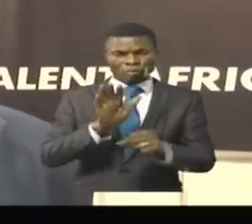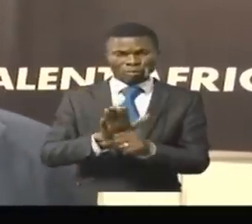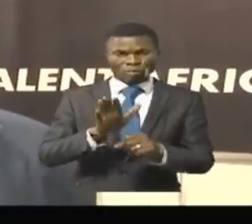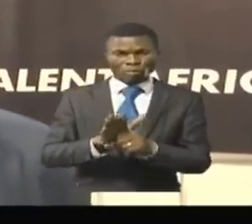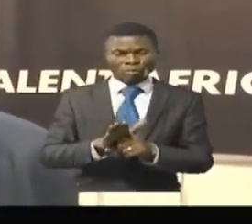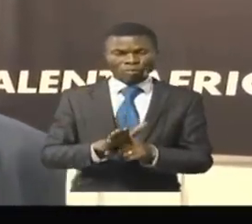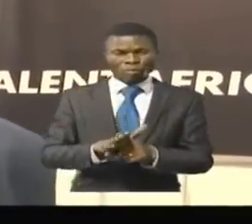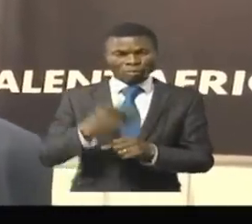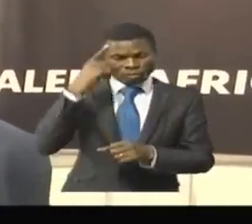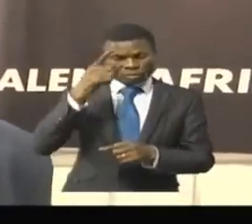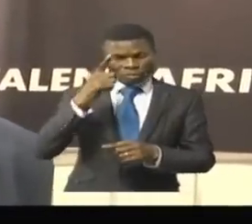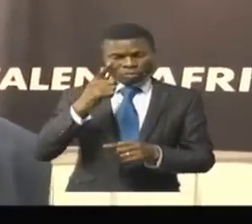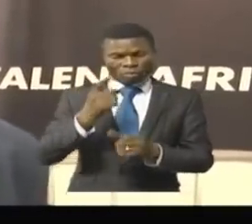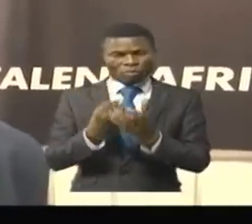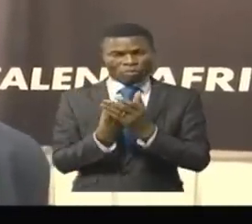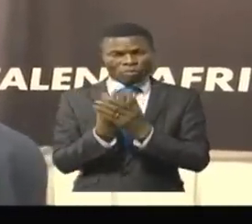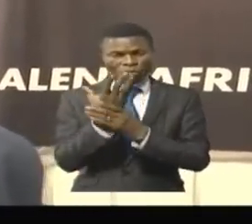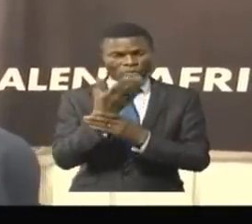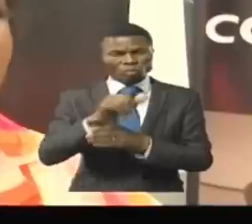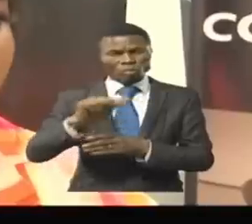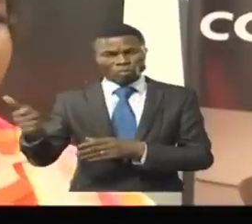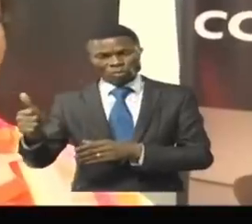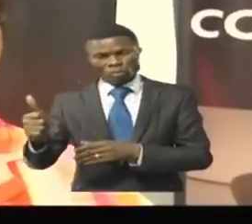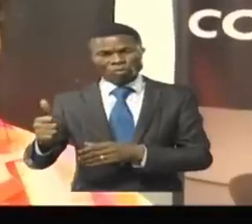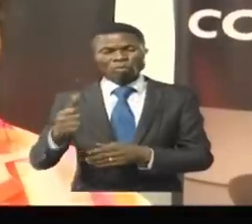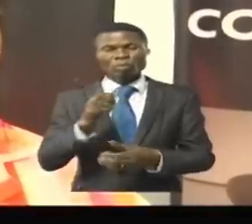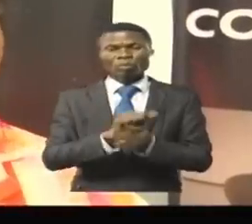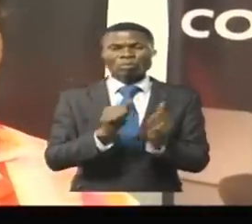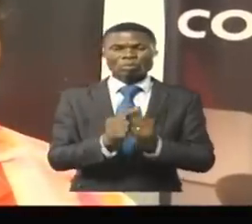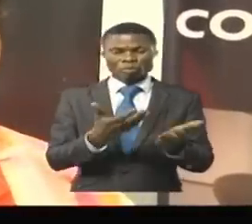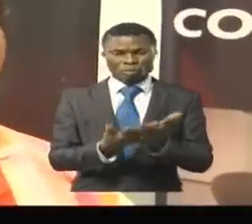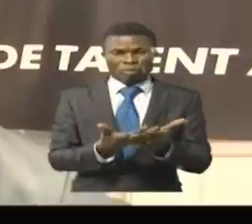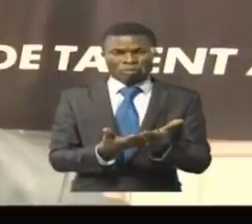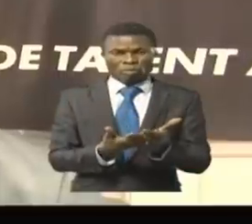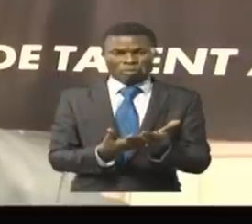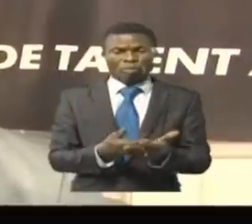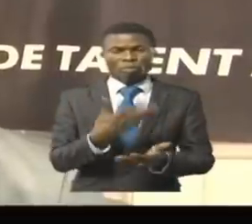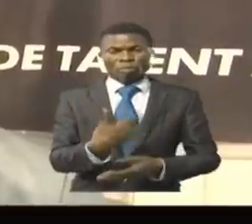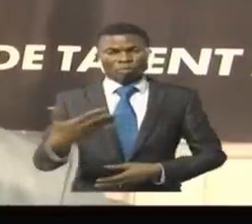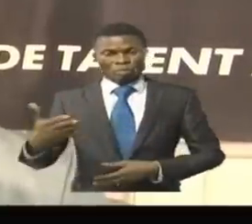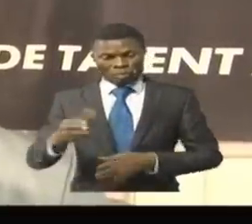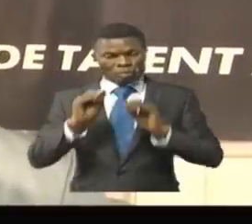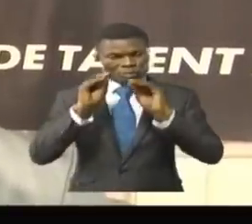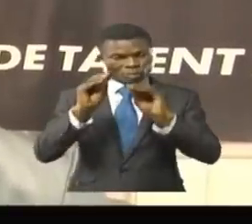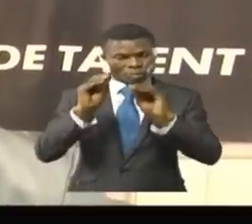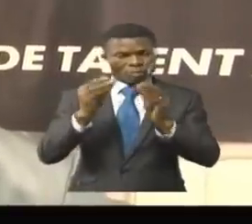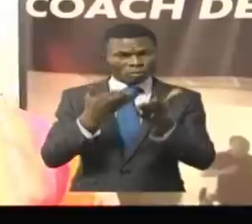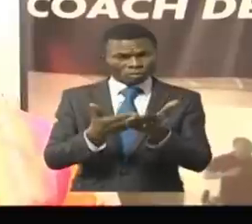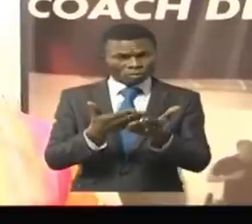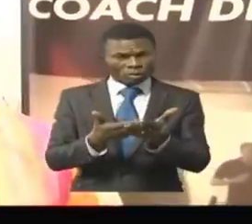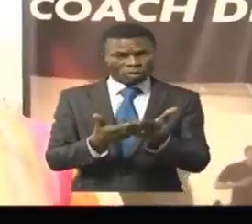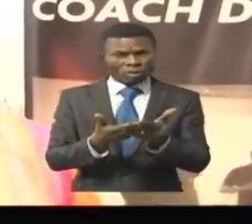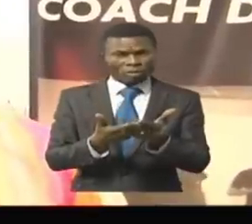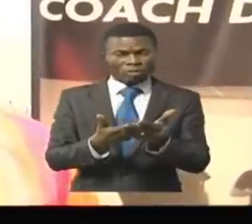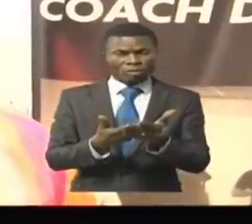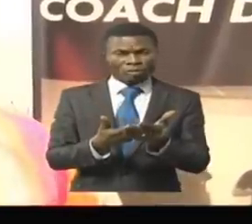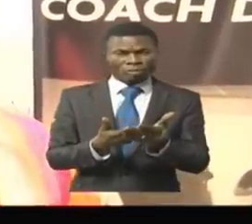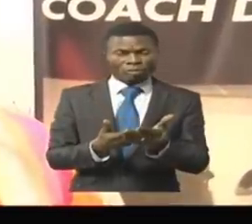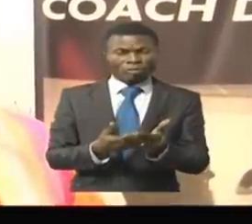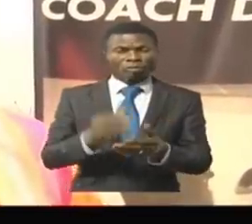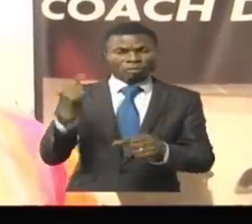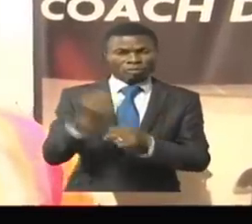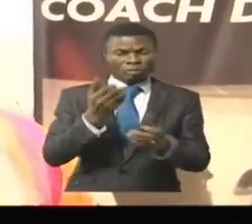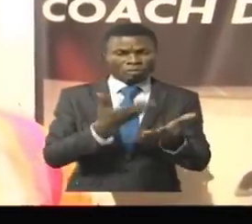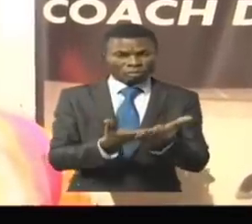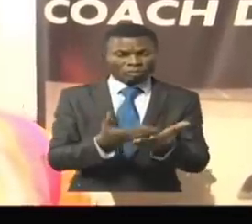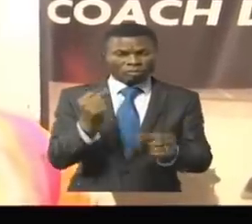pour explorer d'autres aspects. Ces derniers louent plutôt le matière qui ont été mises à leur disposition. Ce métier, c'est